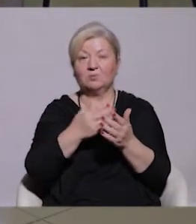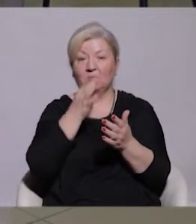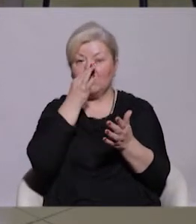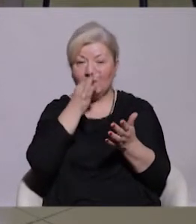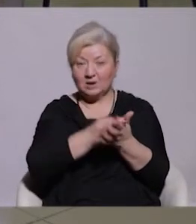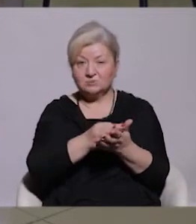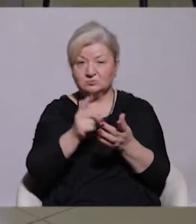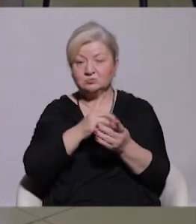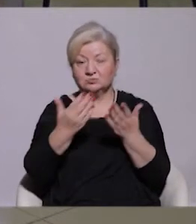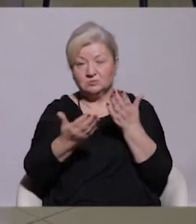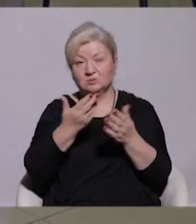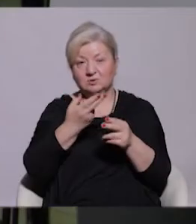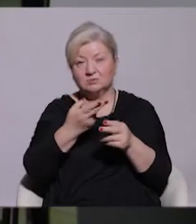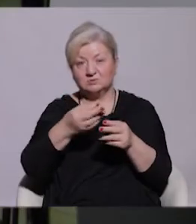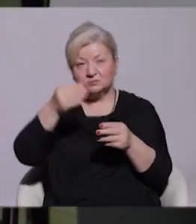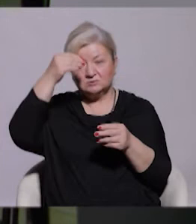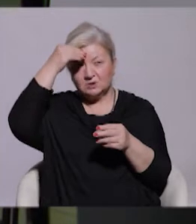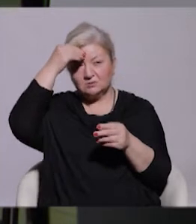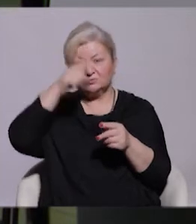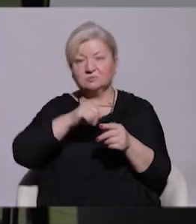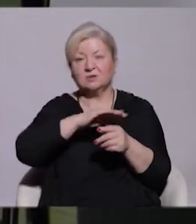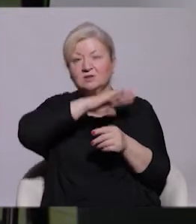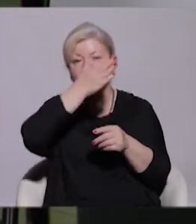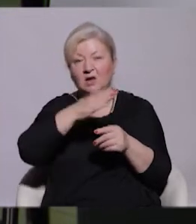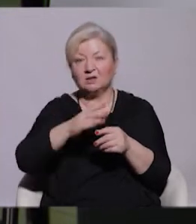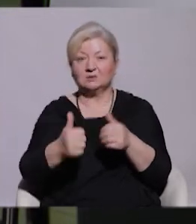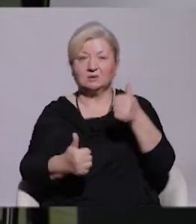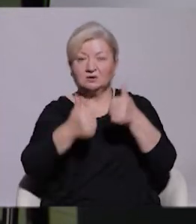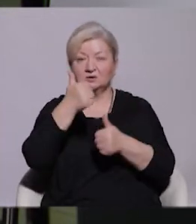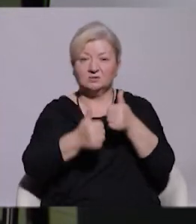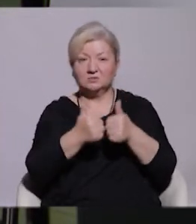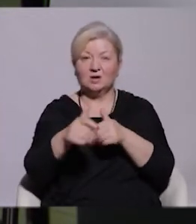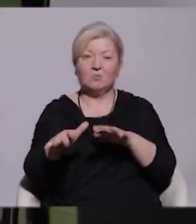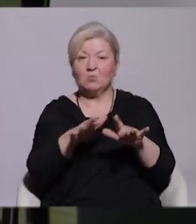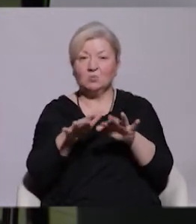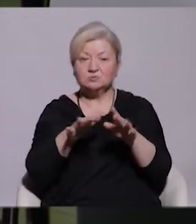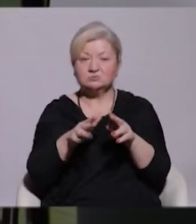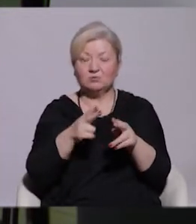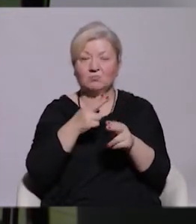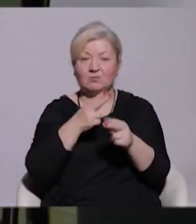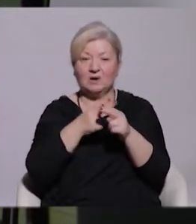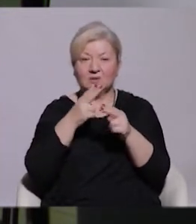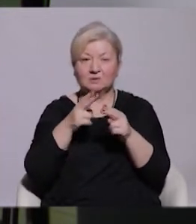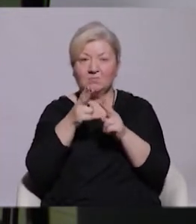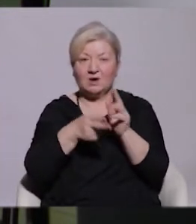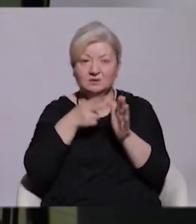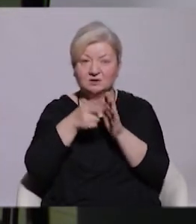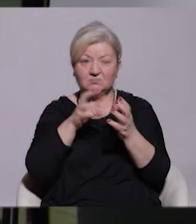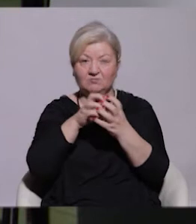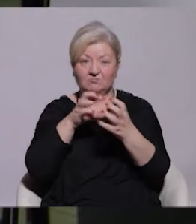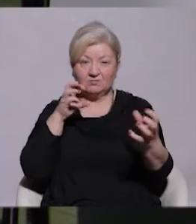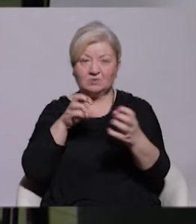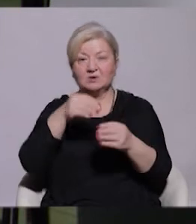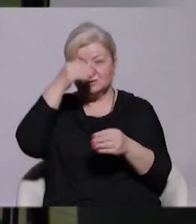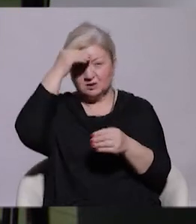მოდით ასეთი რაღაც წარმოვიდგინოთ. ტალღა შევადაროთ მაგალითად მოძრავ მატარებლის ვაგონს, ხო? წარმოიდგინეთ,